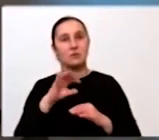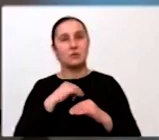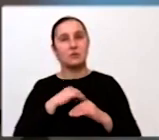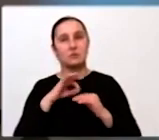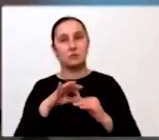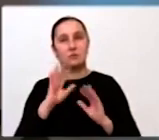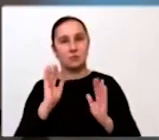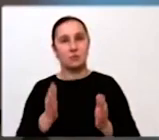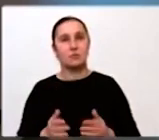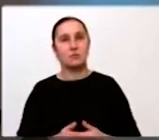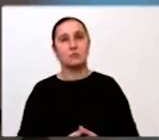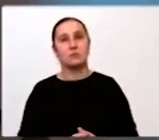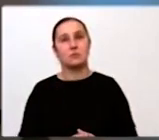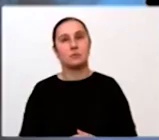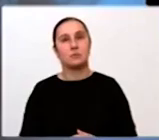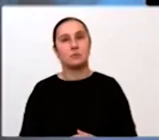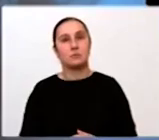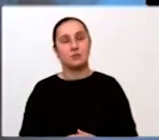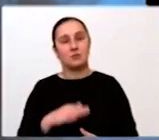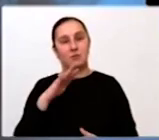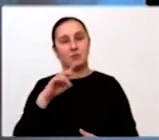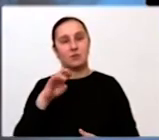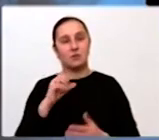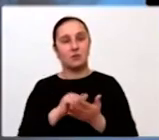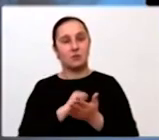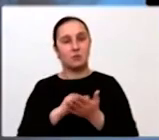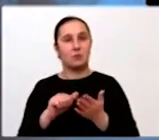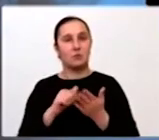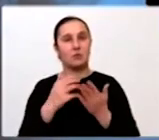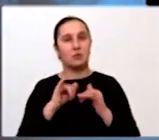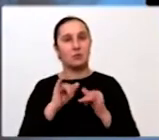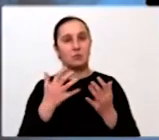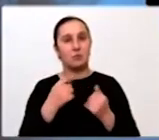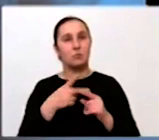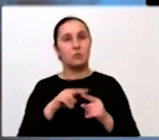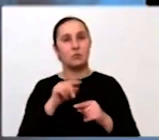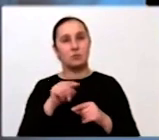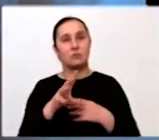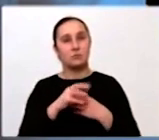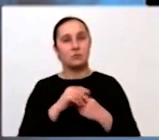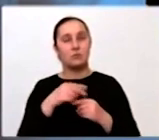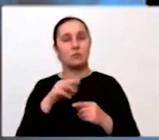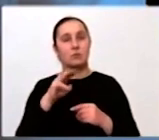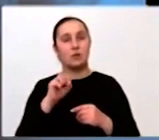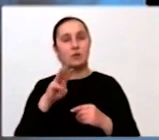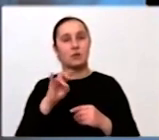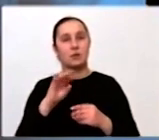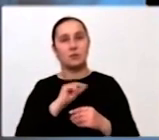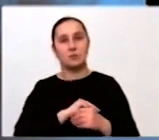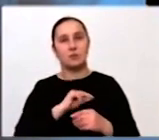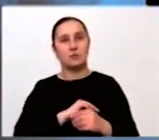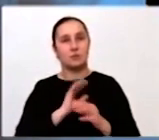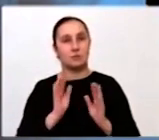tushirib olamiz. Demak, flash dokument qilib yaratib oldik. Bu yerda biz sizlar bilan matnlar bilan